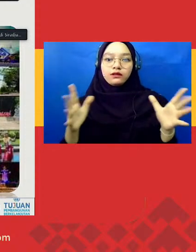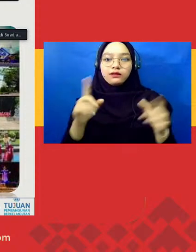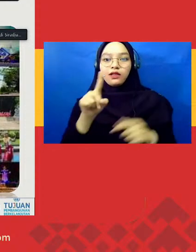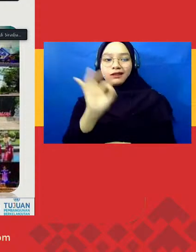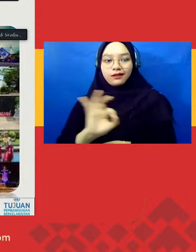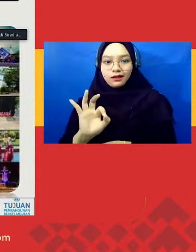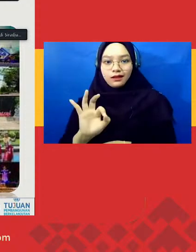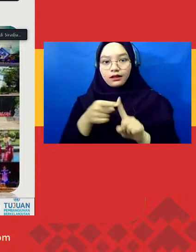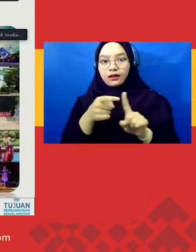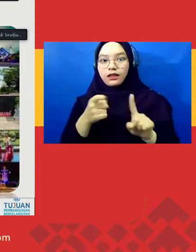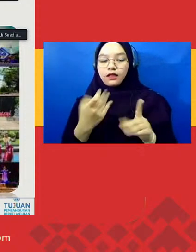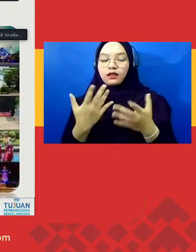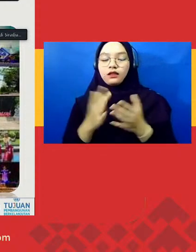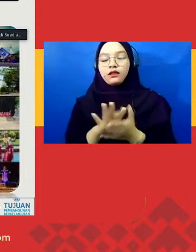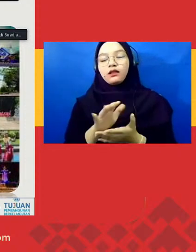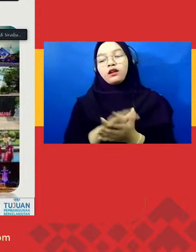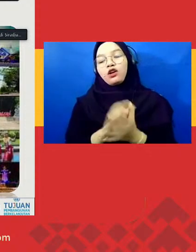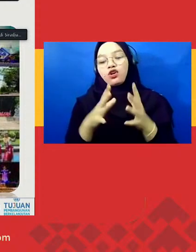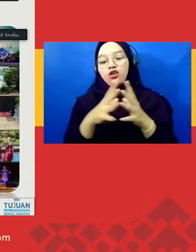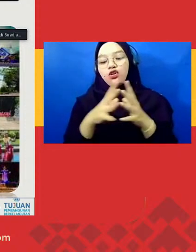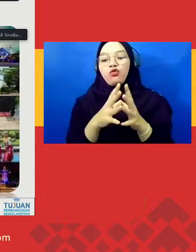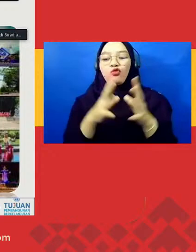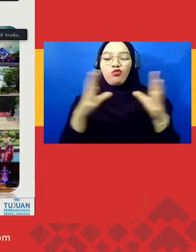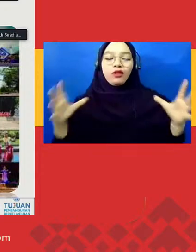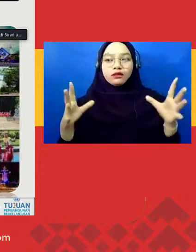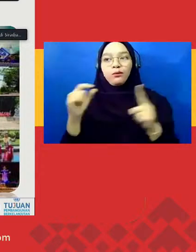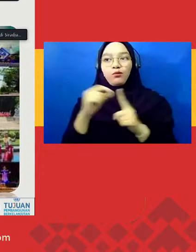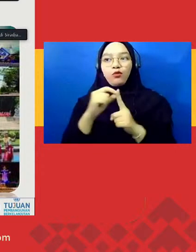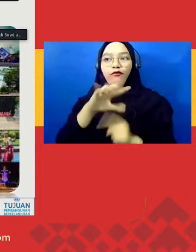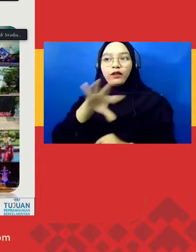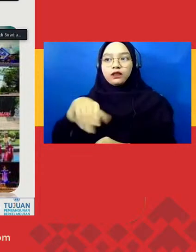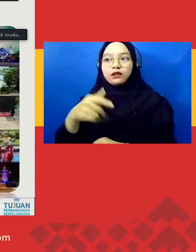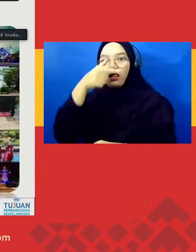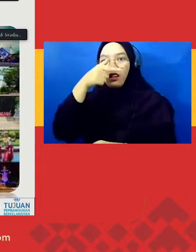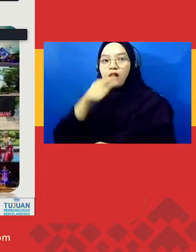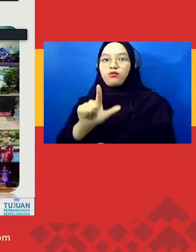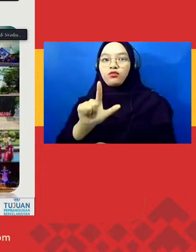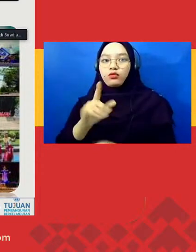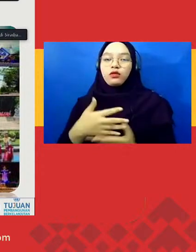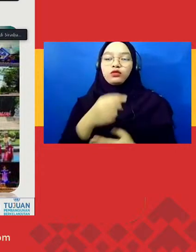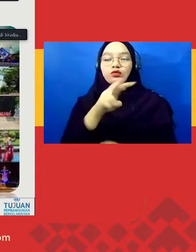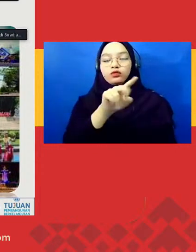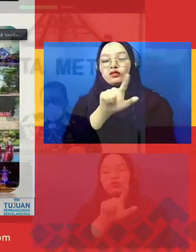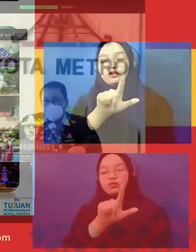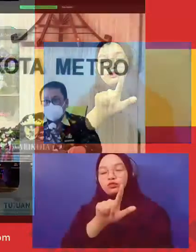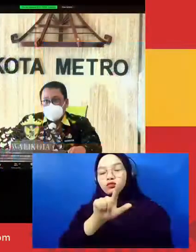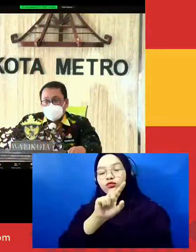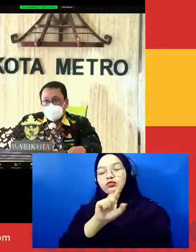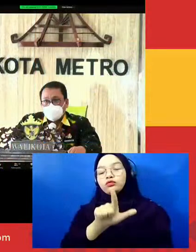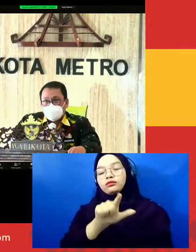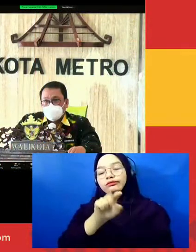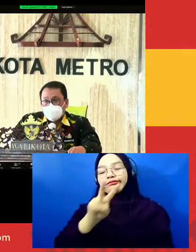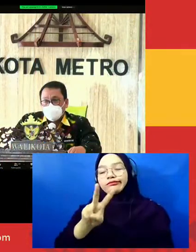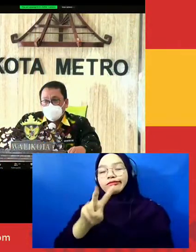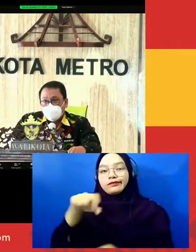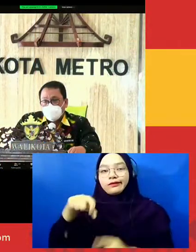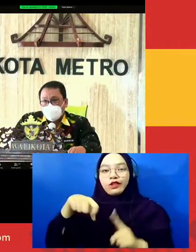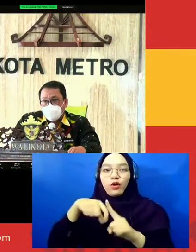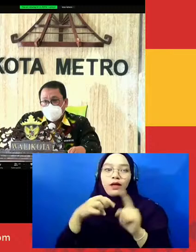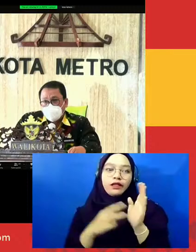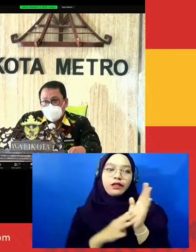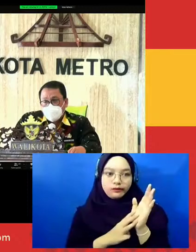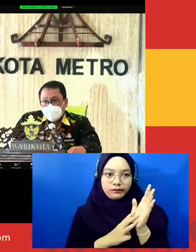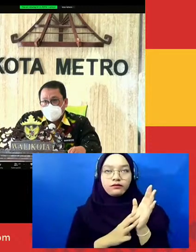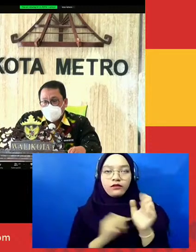dari luas Provinsi Lampung, 72 km persegi dengan jumlah penduduk